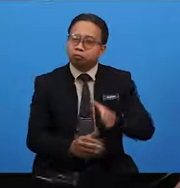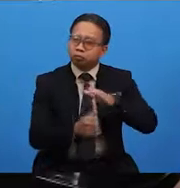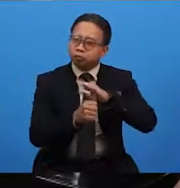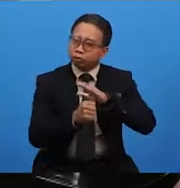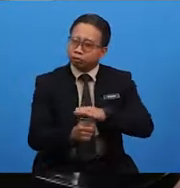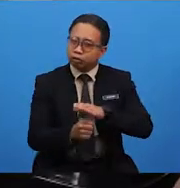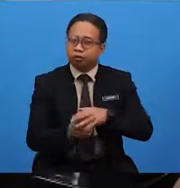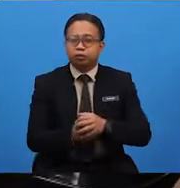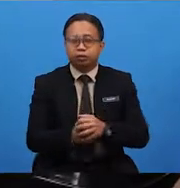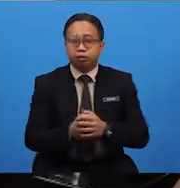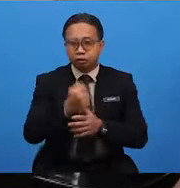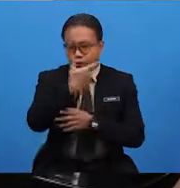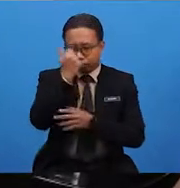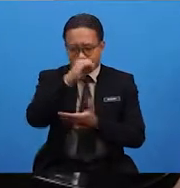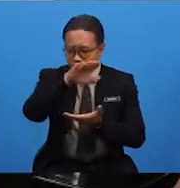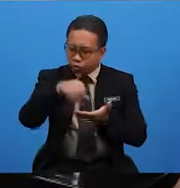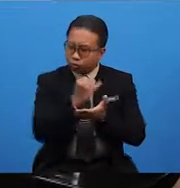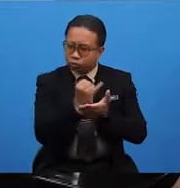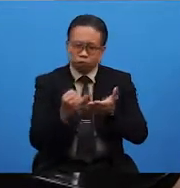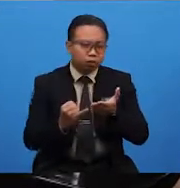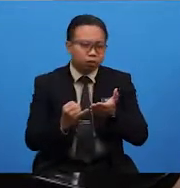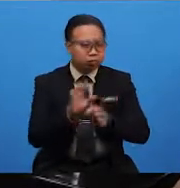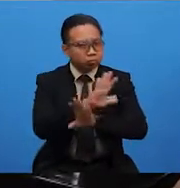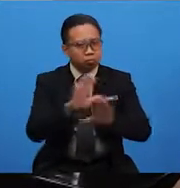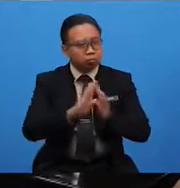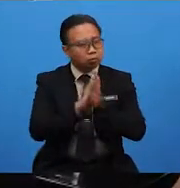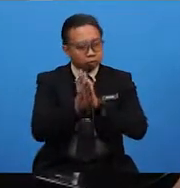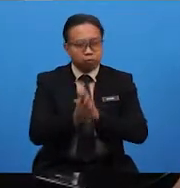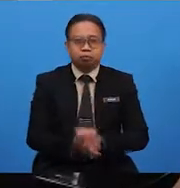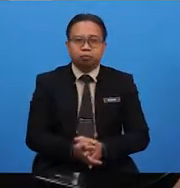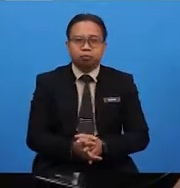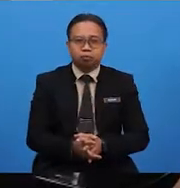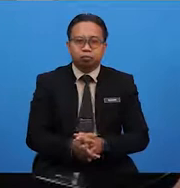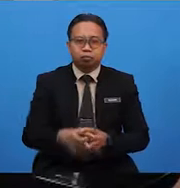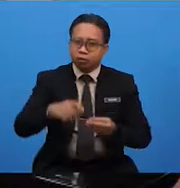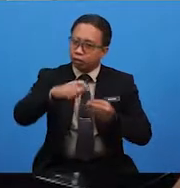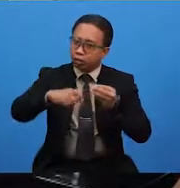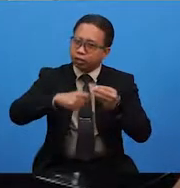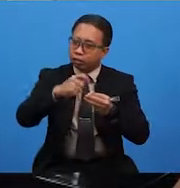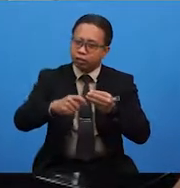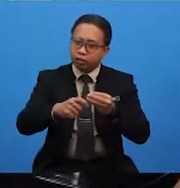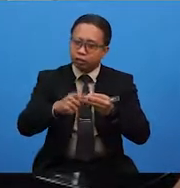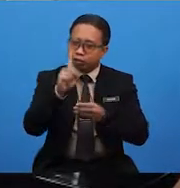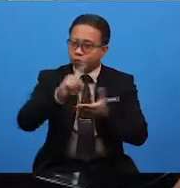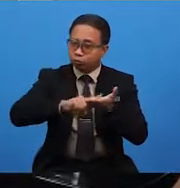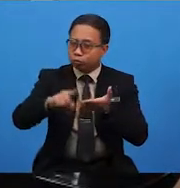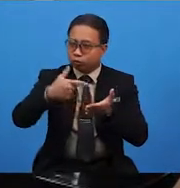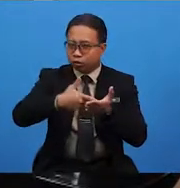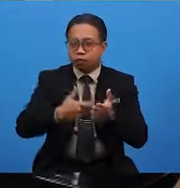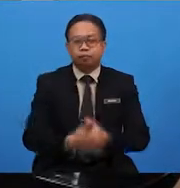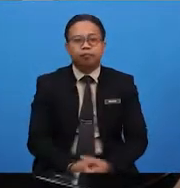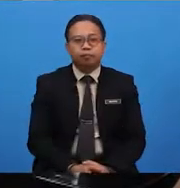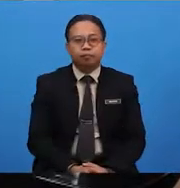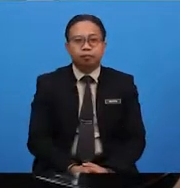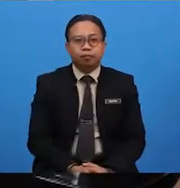Katya semboyan dijaluki semua tak menjadi tari Hanta projectnya seminggu lagi dijarah